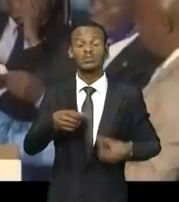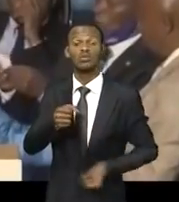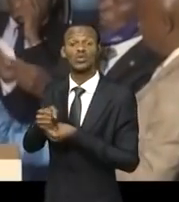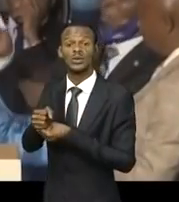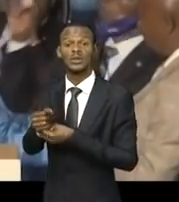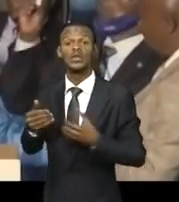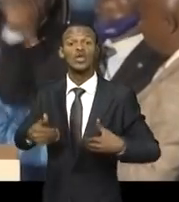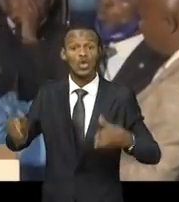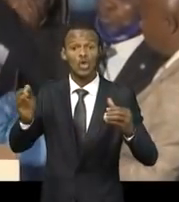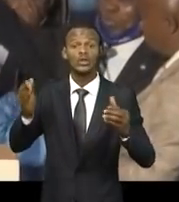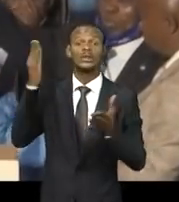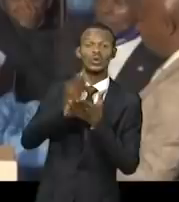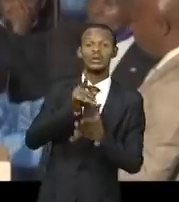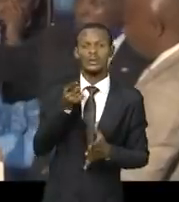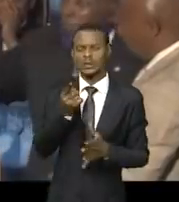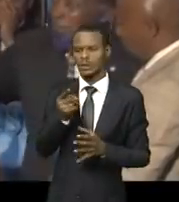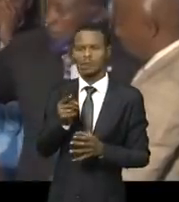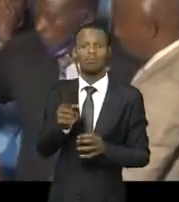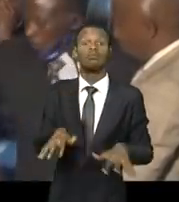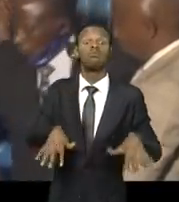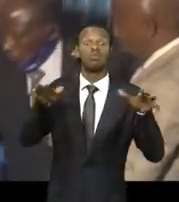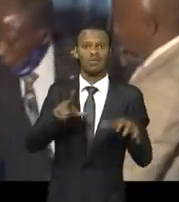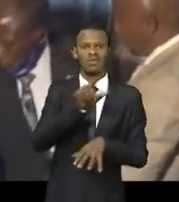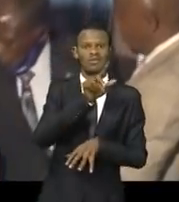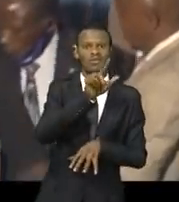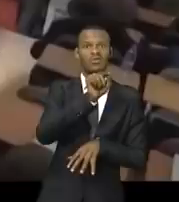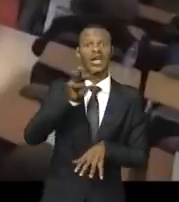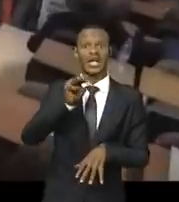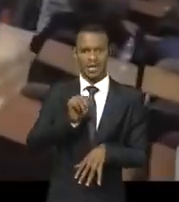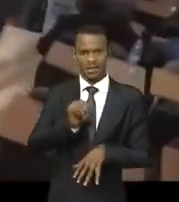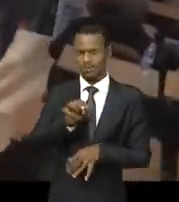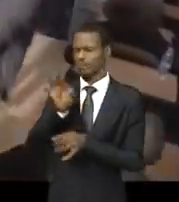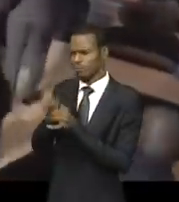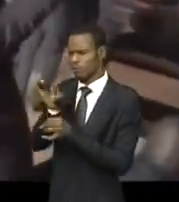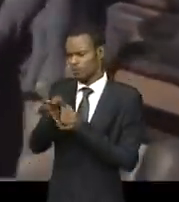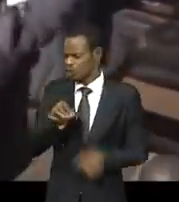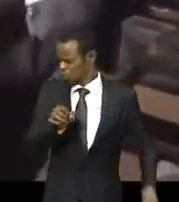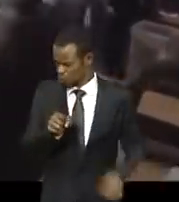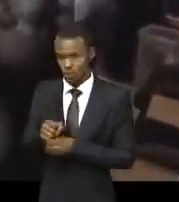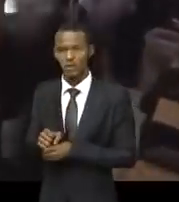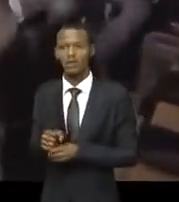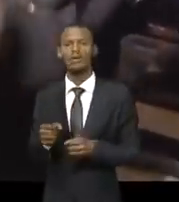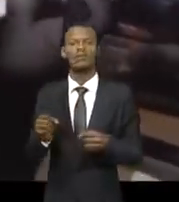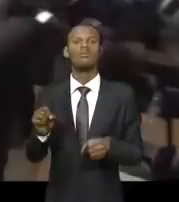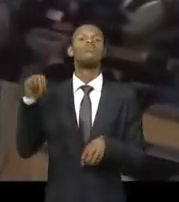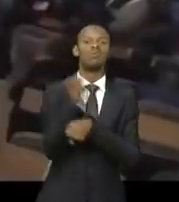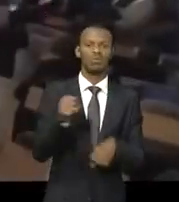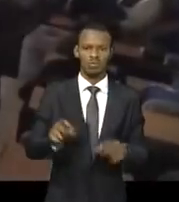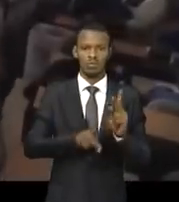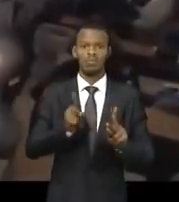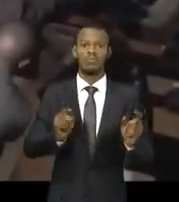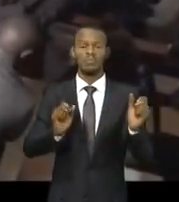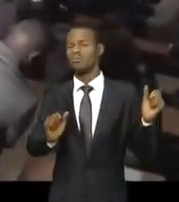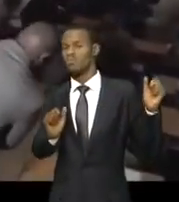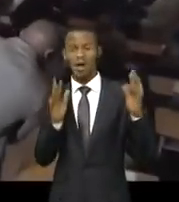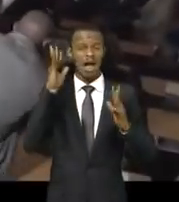Provincial l'a emporté haut la main, 24 voix contre 20. Dans la salle, c'était de l'euphorie. Les partisans du